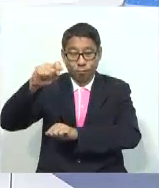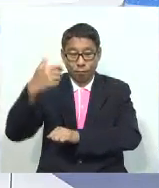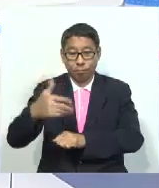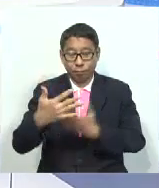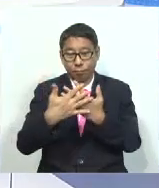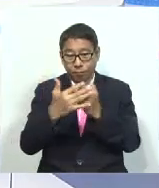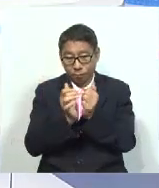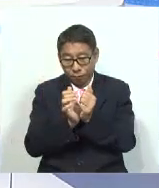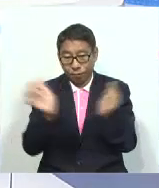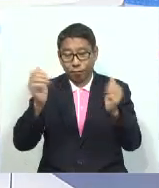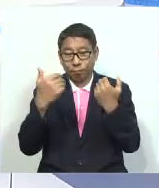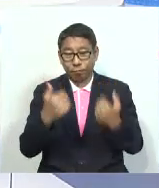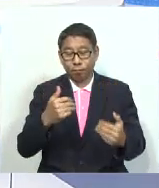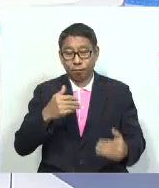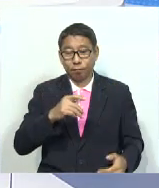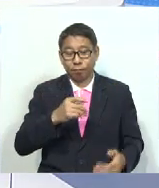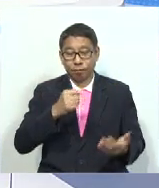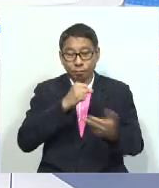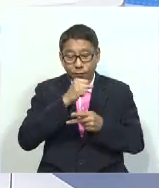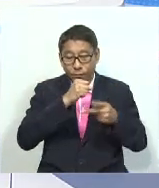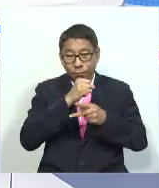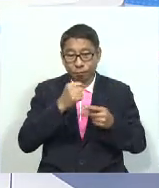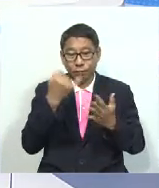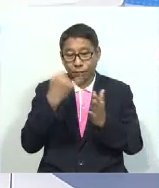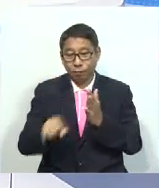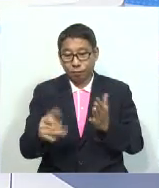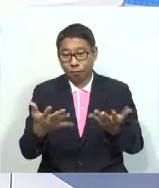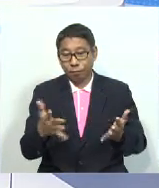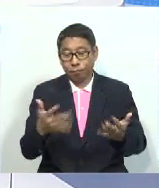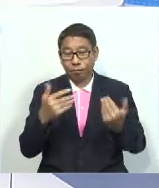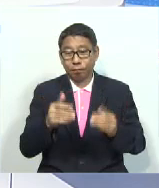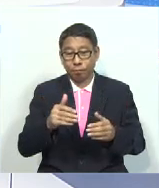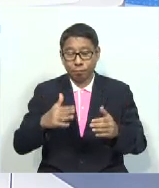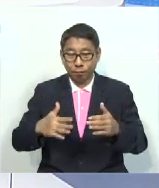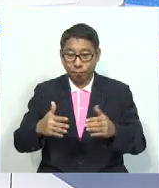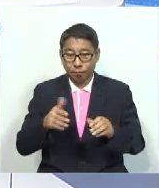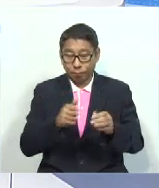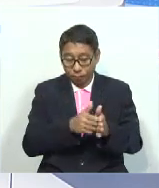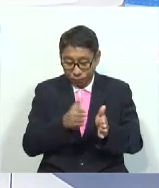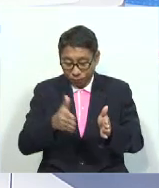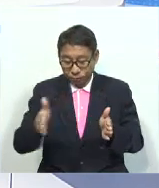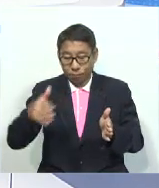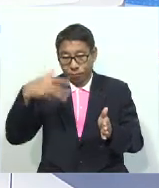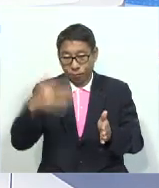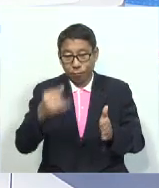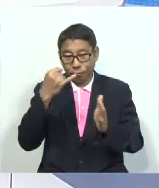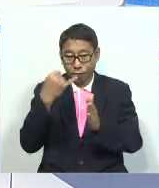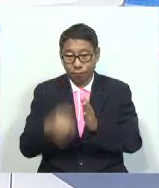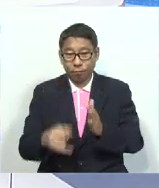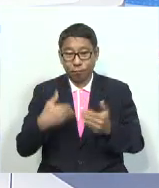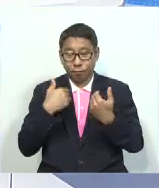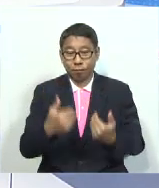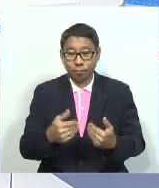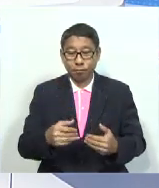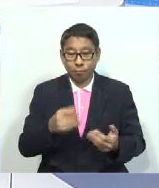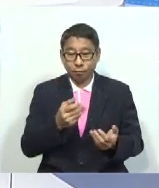ป็นการนิรโทษสำหรับผู้ที่ถือกัญชาไม่มีความผิดนะครับหลังจากนั้นถ้าเกิดพ้นกำหนดไปแล้วก็จะมีความผิดอ่ะ ใช ่เพราะอยู่ในช่ว